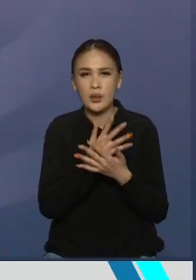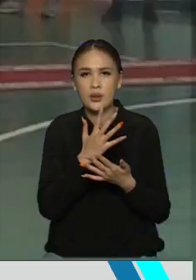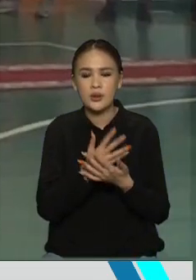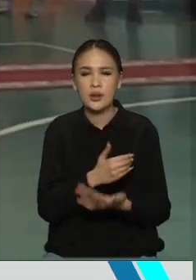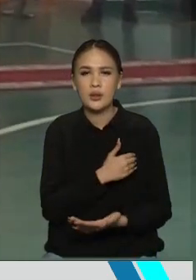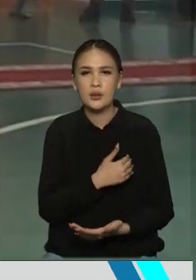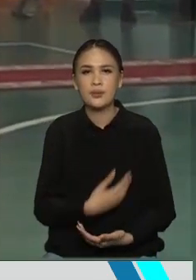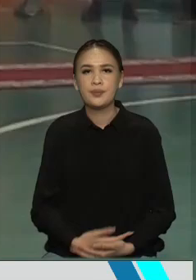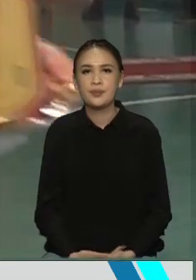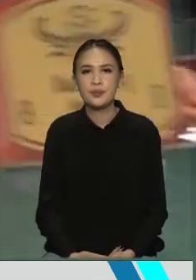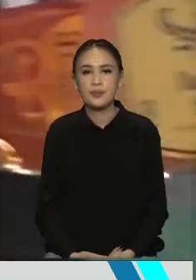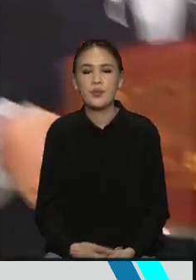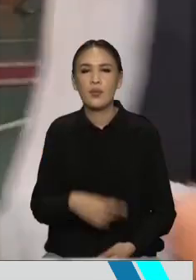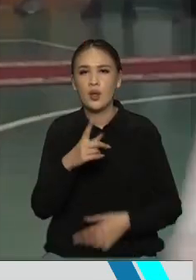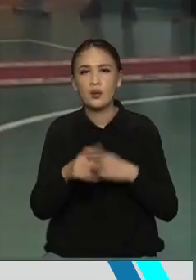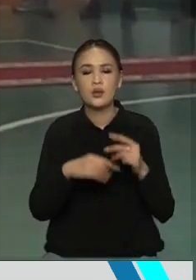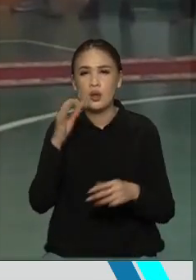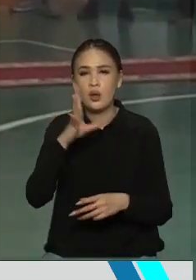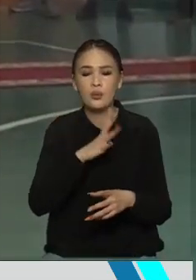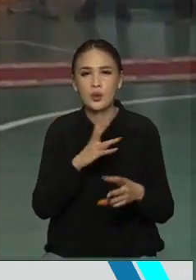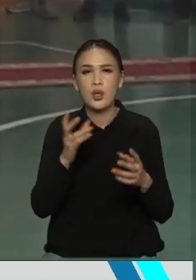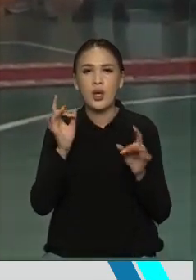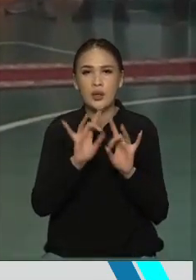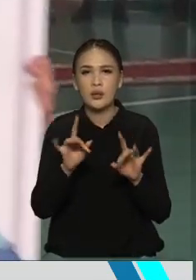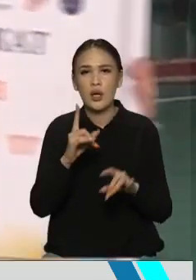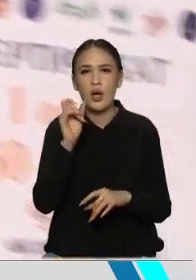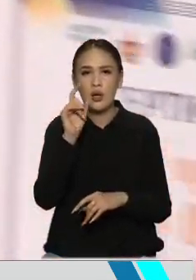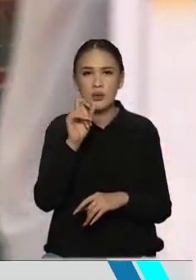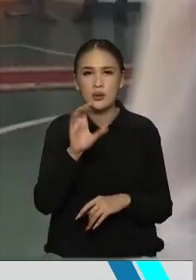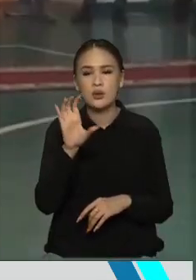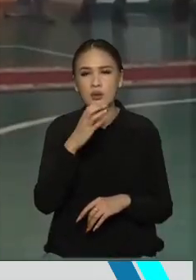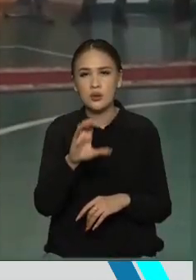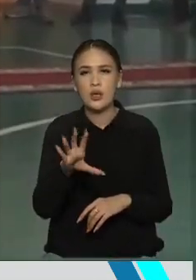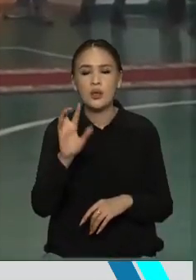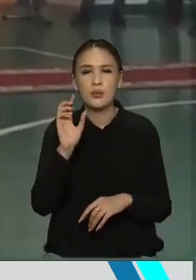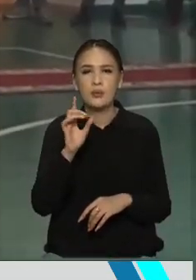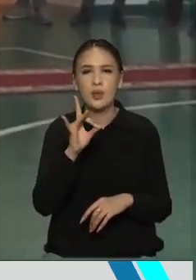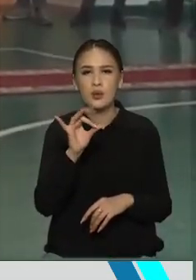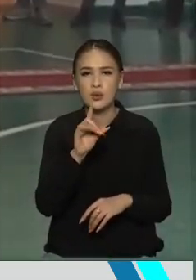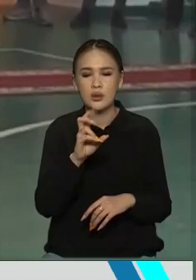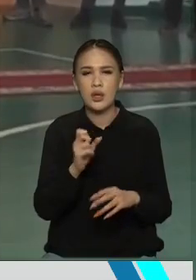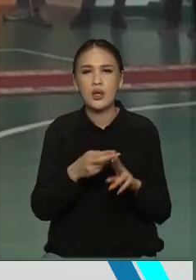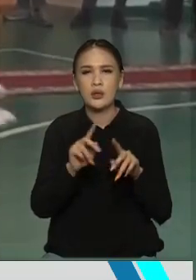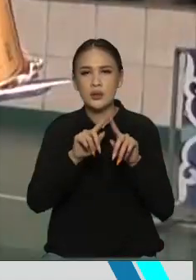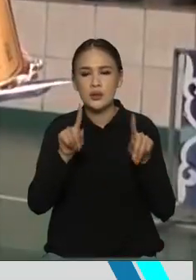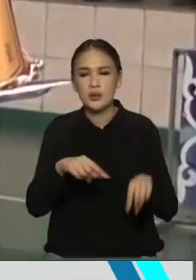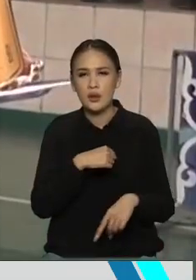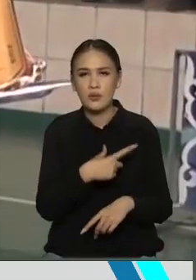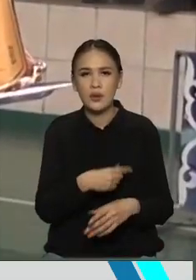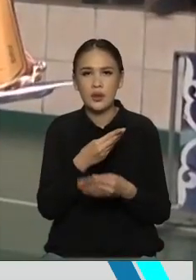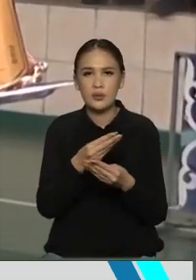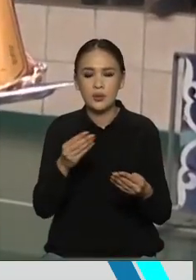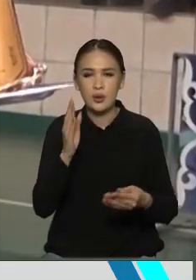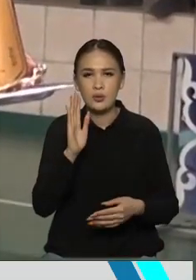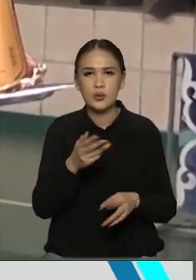жатыр. Турнир қорытындысы бойынша жеңімпаздар алтын, күміс, қола белбеулер мен қаржылай сыйақы сертификаттарын иеленді.